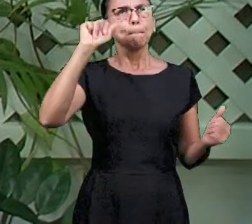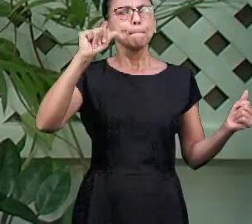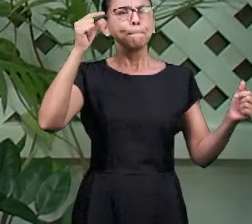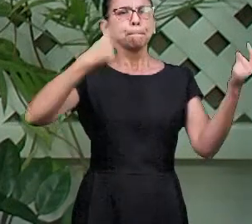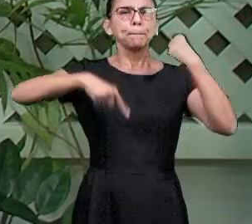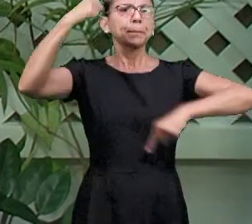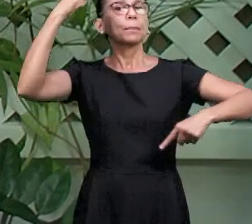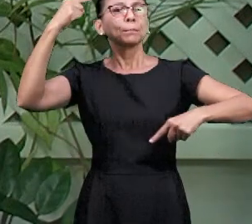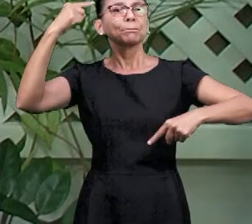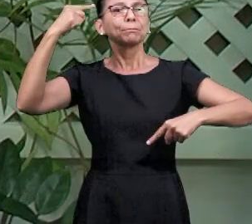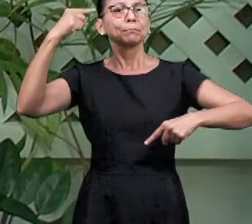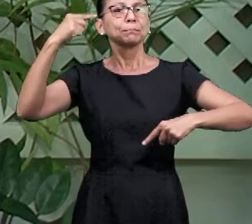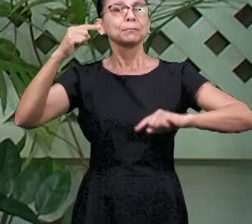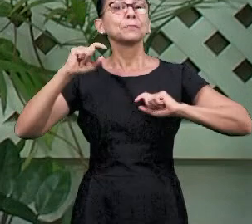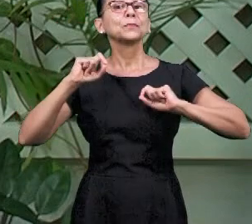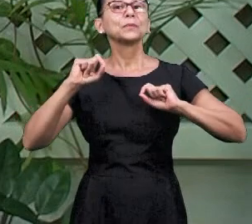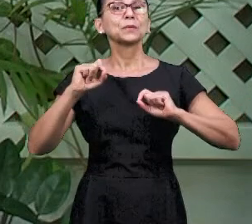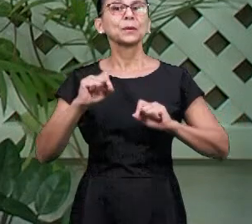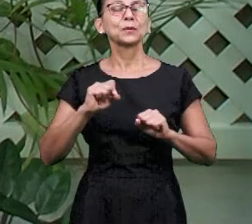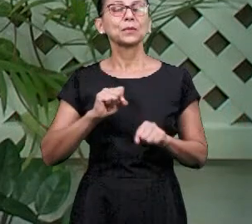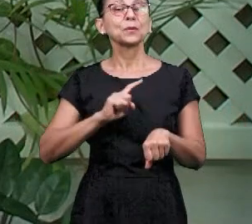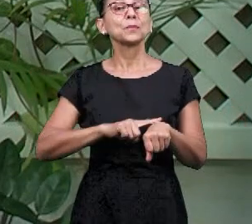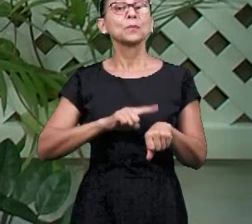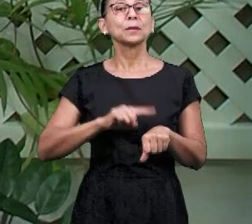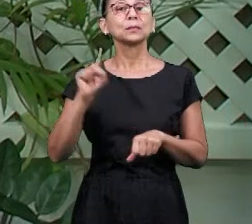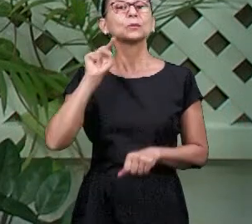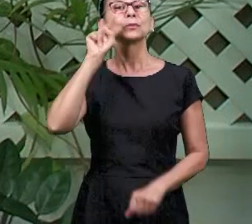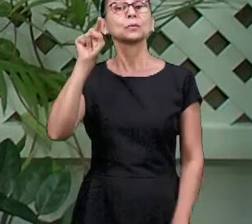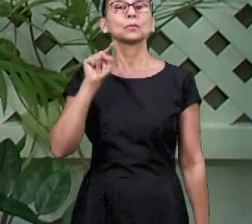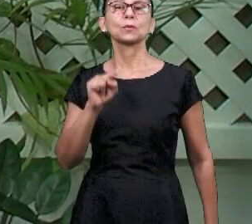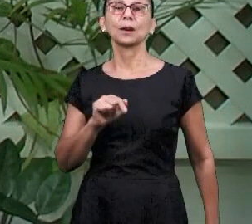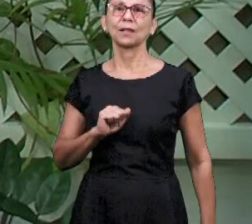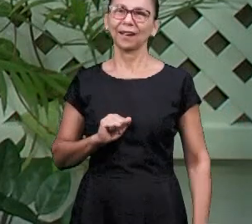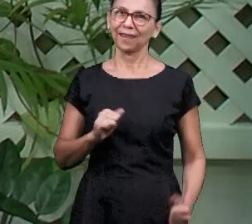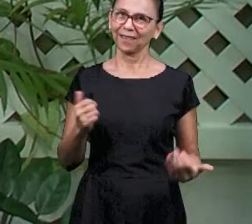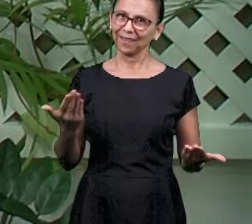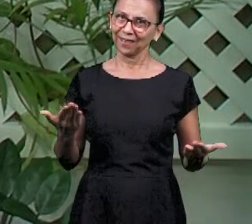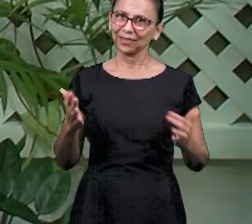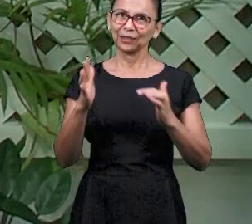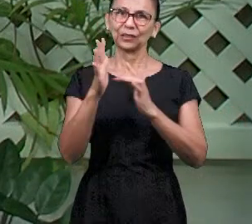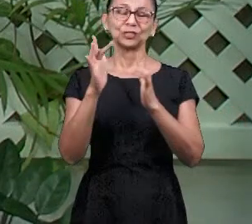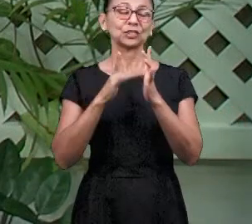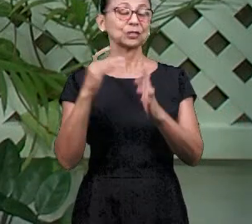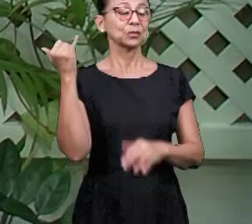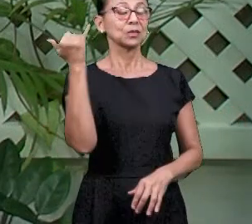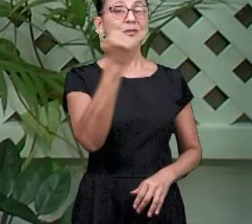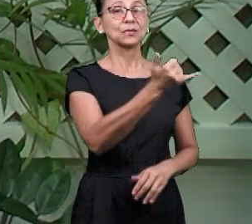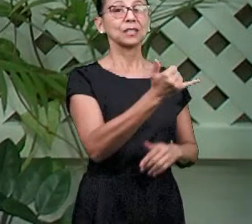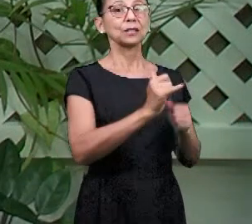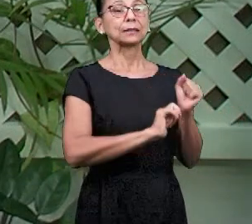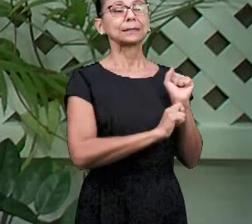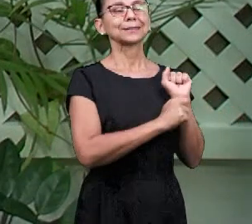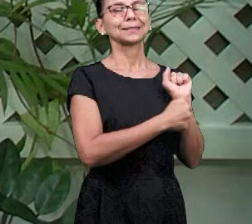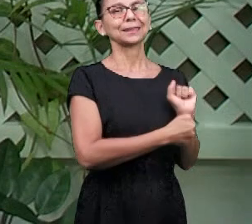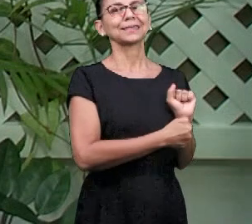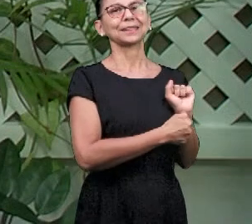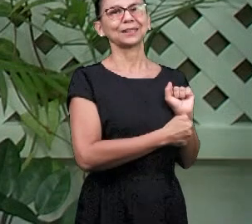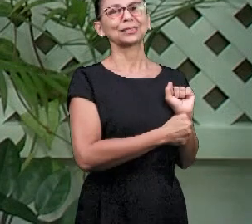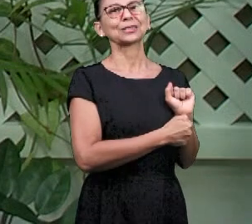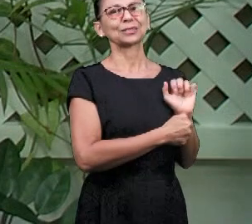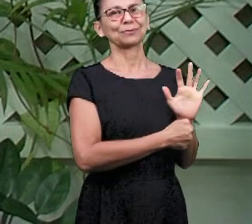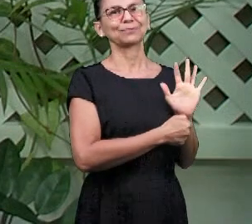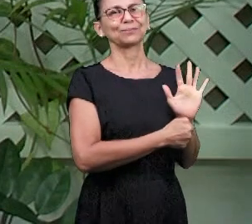nous avons reçu des participations du Brésil du monde entier. Mais revenons ici. Nous parlons au